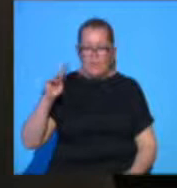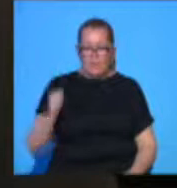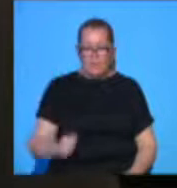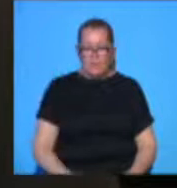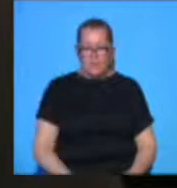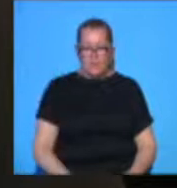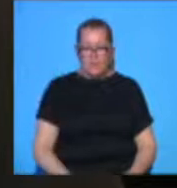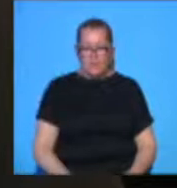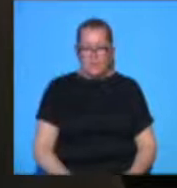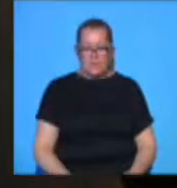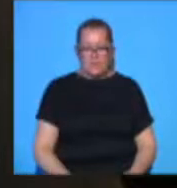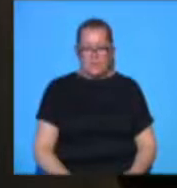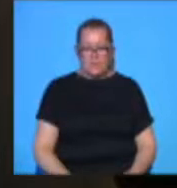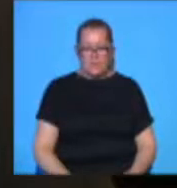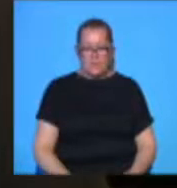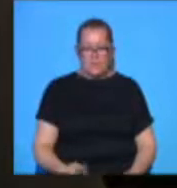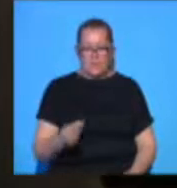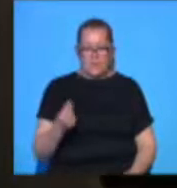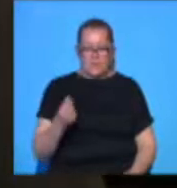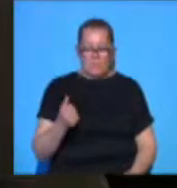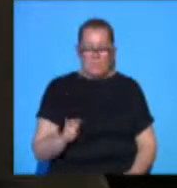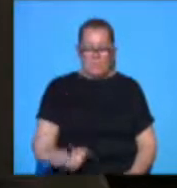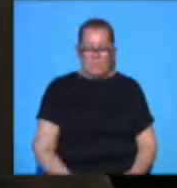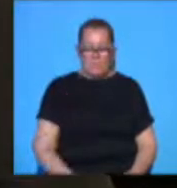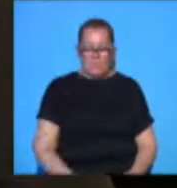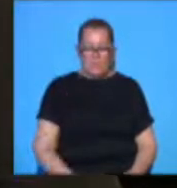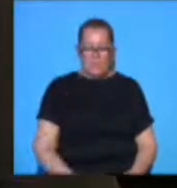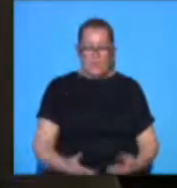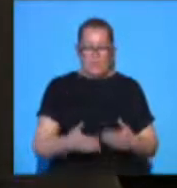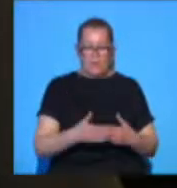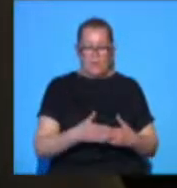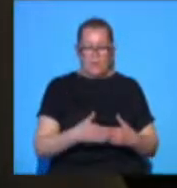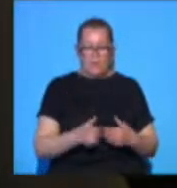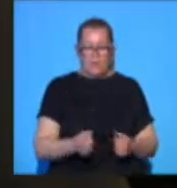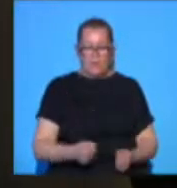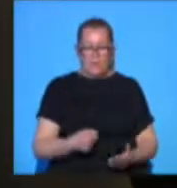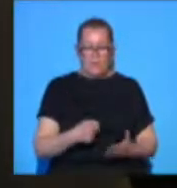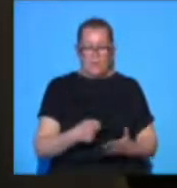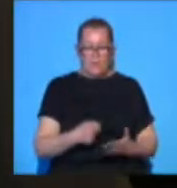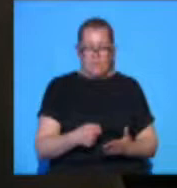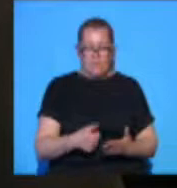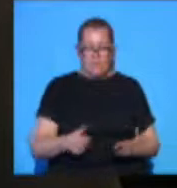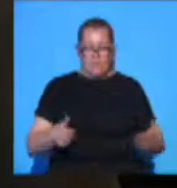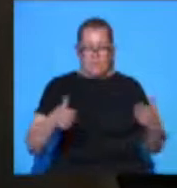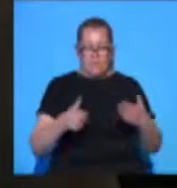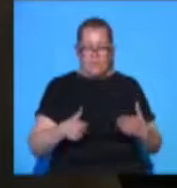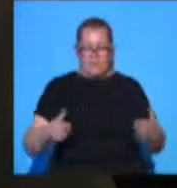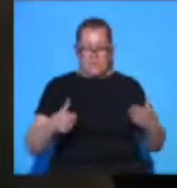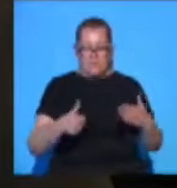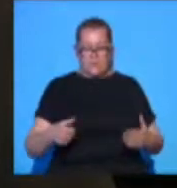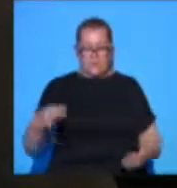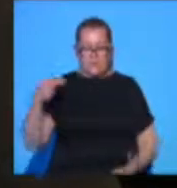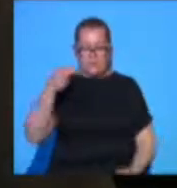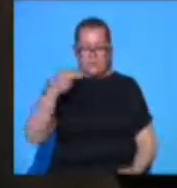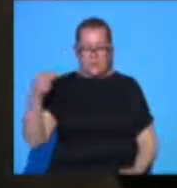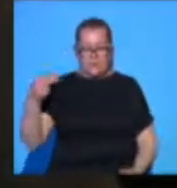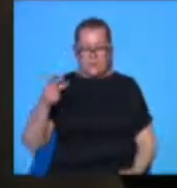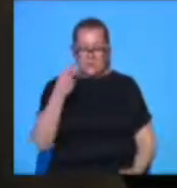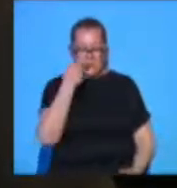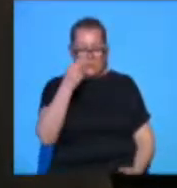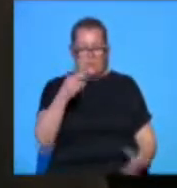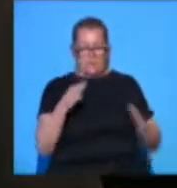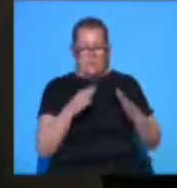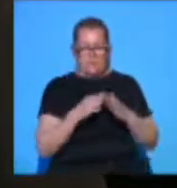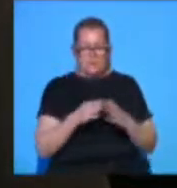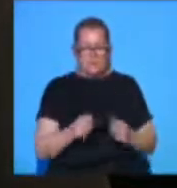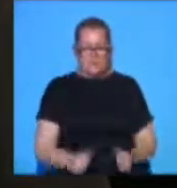care deschidem, probabil că te-ar costa biletul undeva la 60 de euro să-l vezi la el acasă.